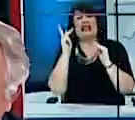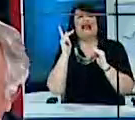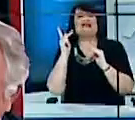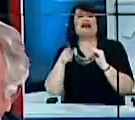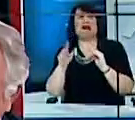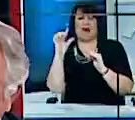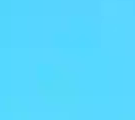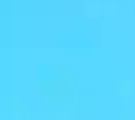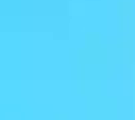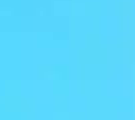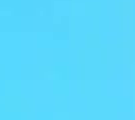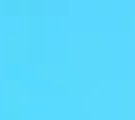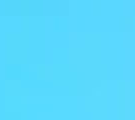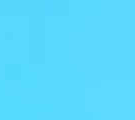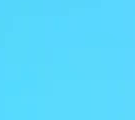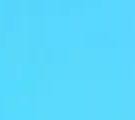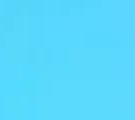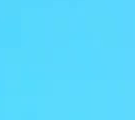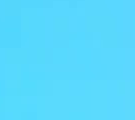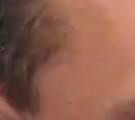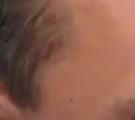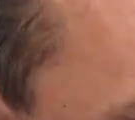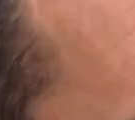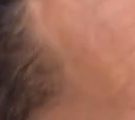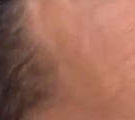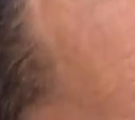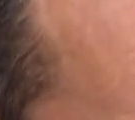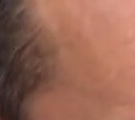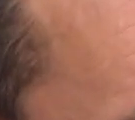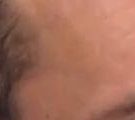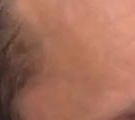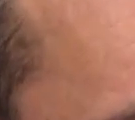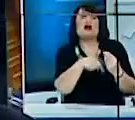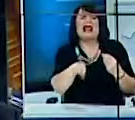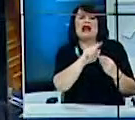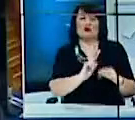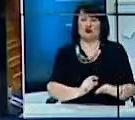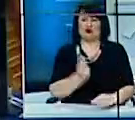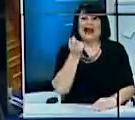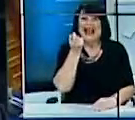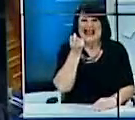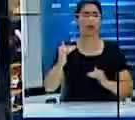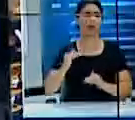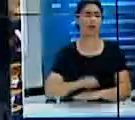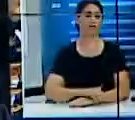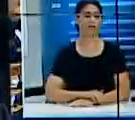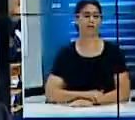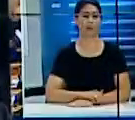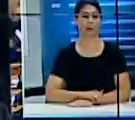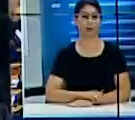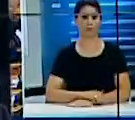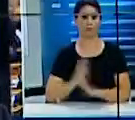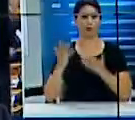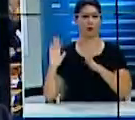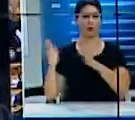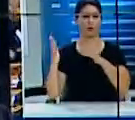εμείς τα λέγαμε. Ένα λεπτά, αφού ήταν δηλώσεις δικές σας. Ποια ήταν η δικιά μας δήλωση? Εσείς λέγατε. Εσείς το είχατε κάνει ήδη. Ένα, το 2014 δεν είχατε λέγατε,